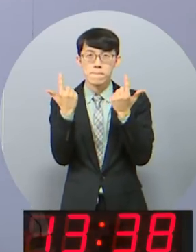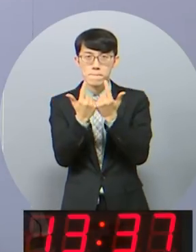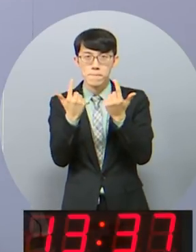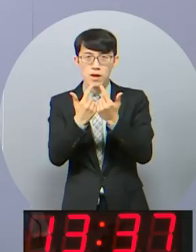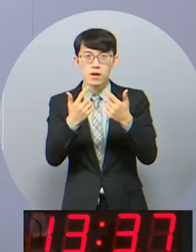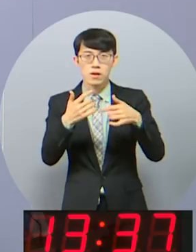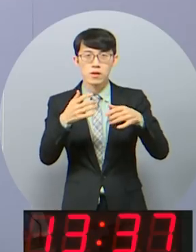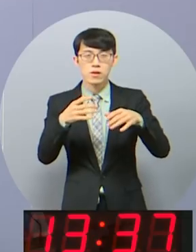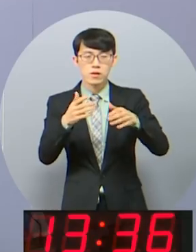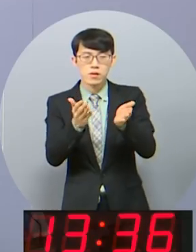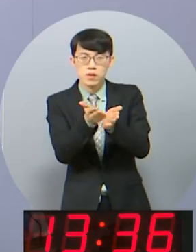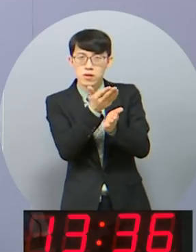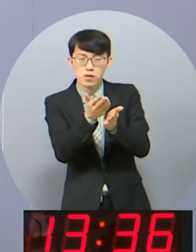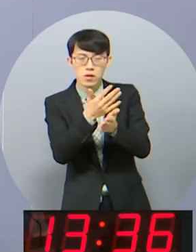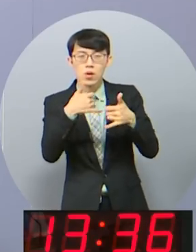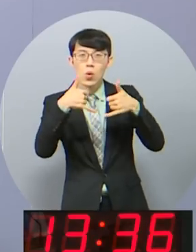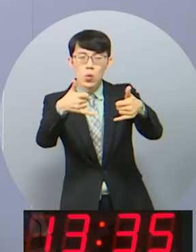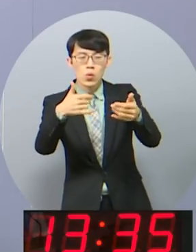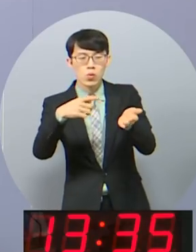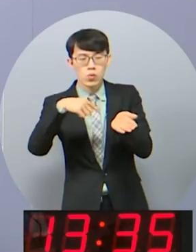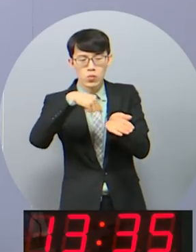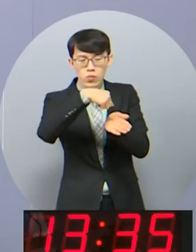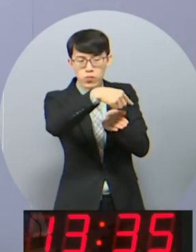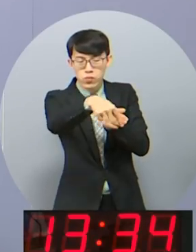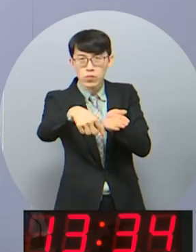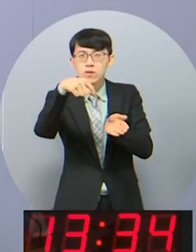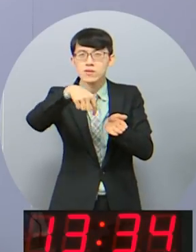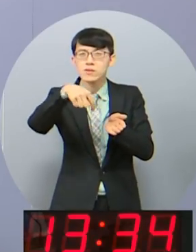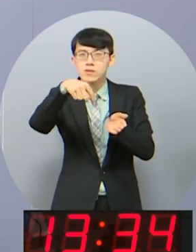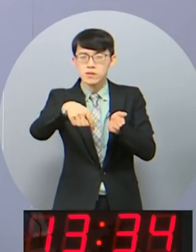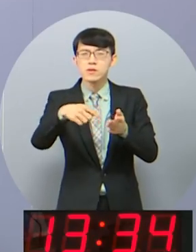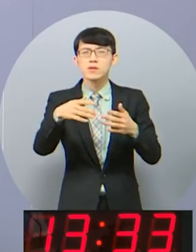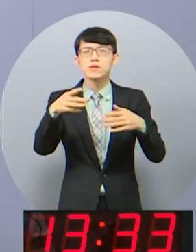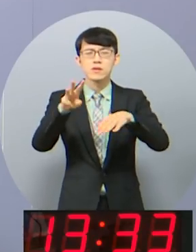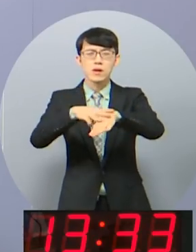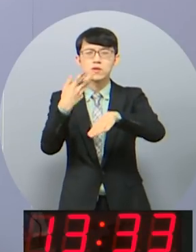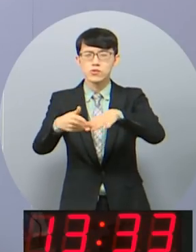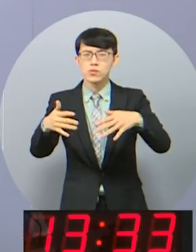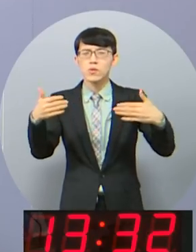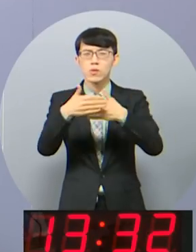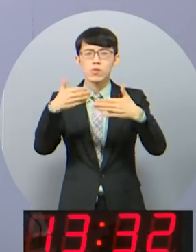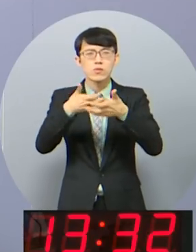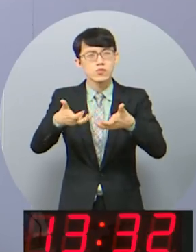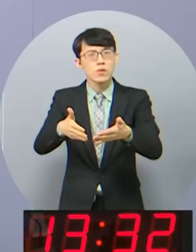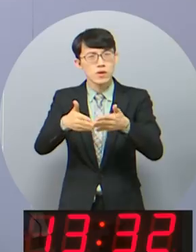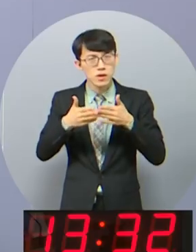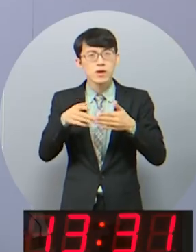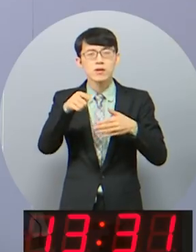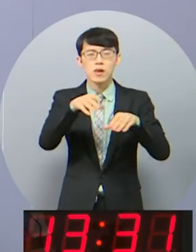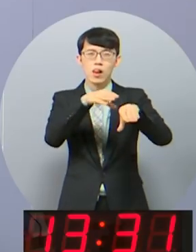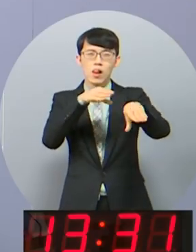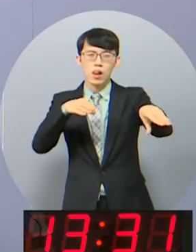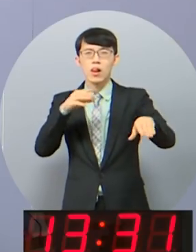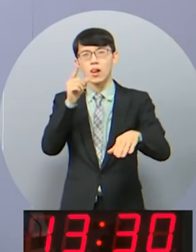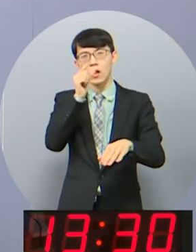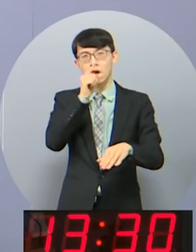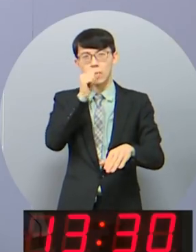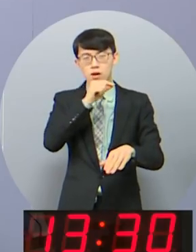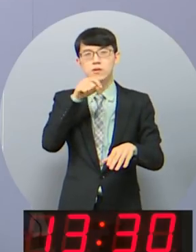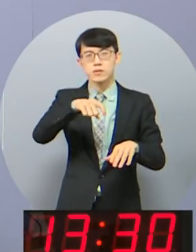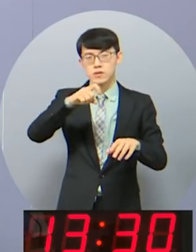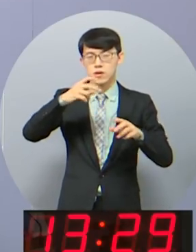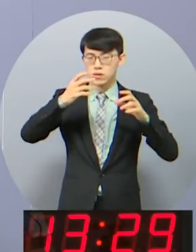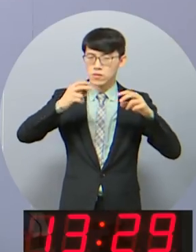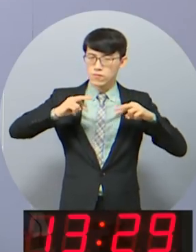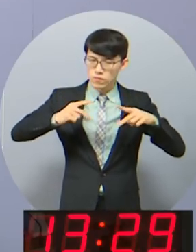路也是咱淡水的动脉，所以咱就塞车拢塞伫红树林一站，所以咱北侧一定爱来做好。北侧你若